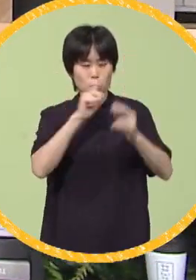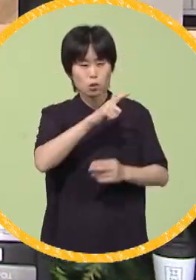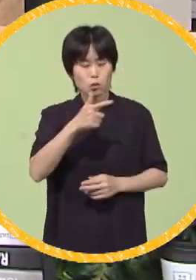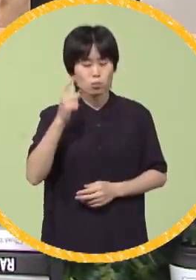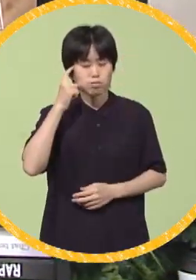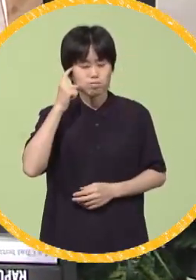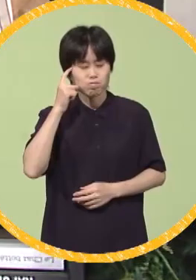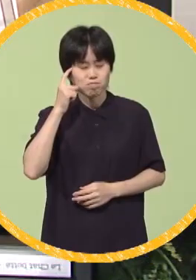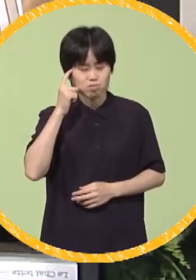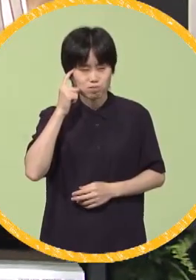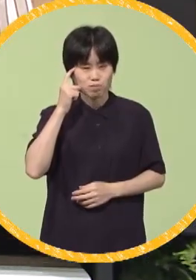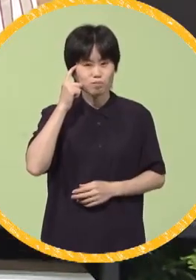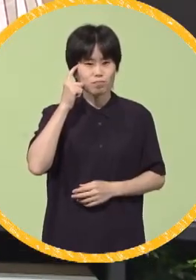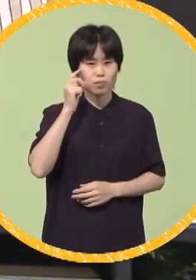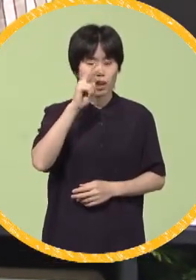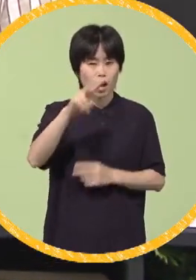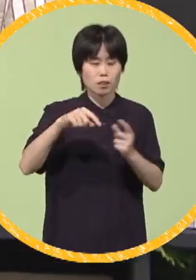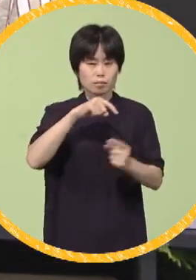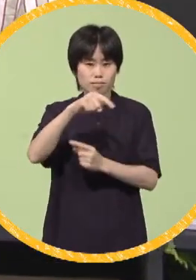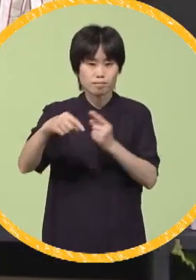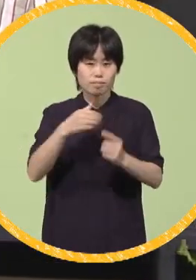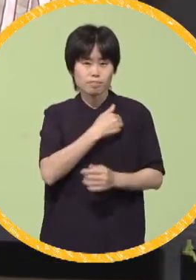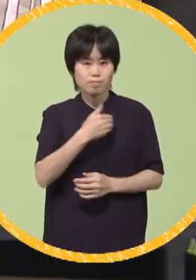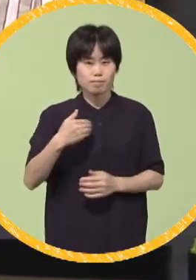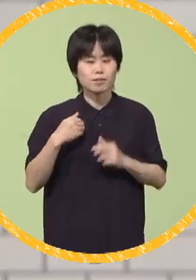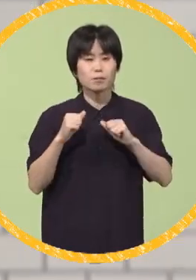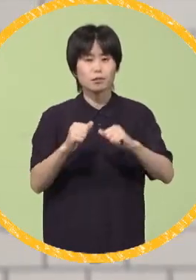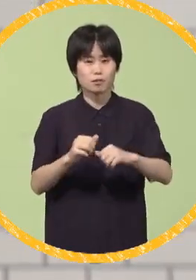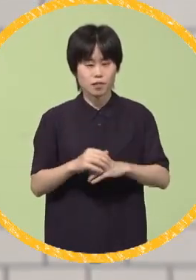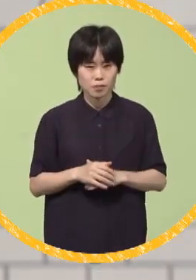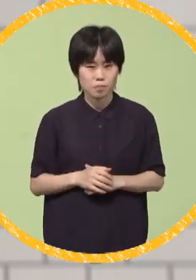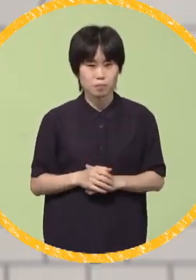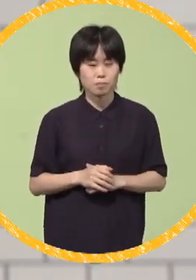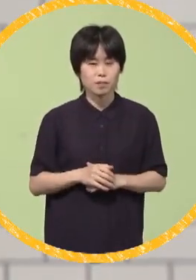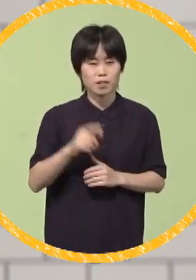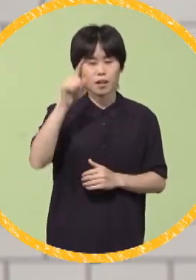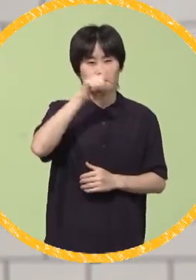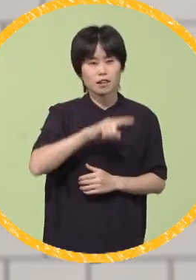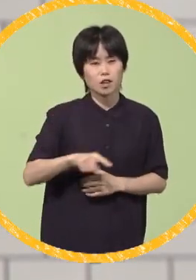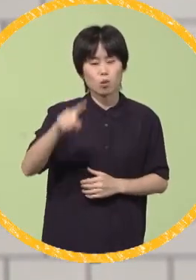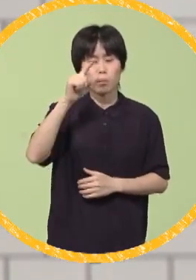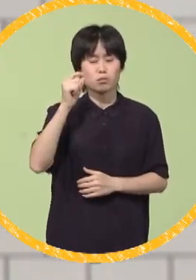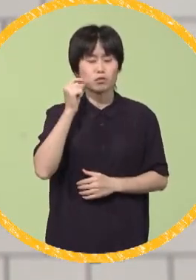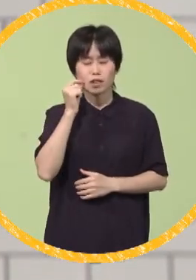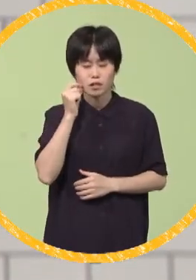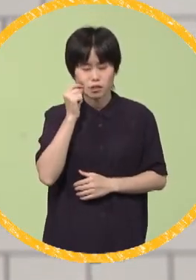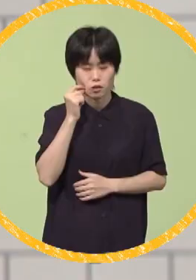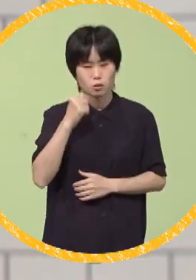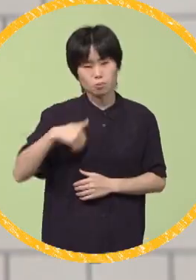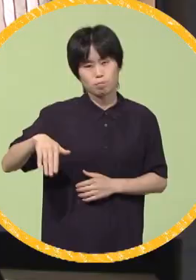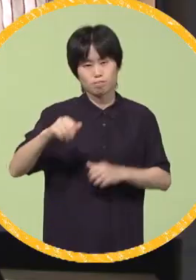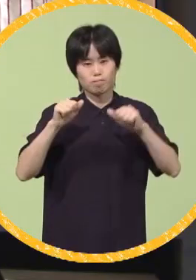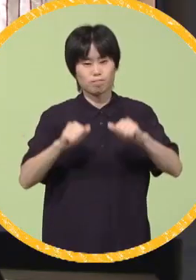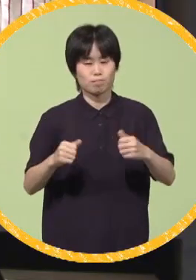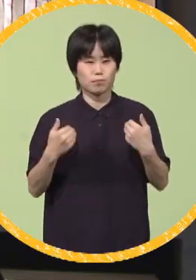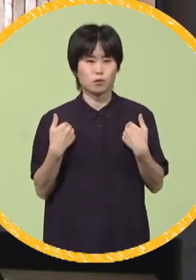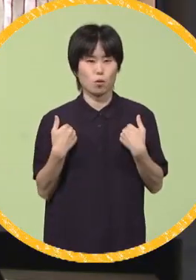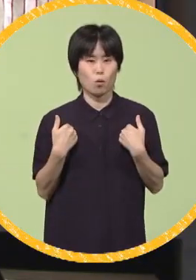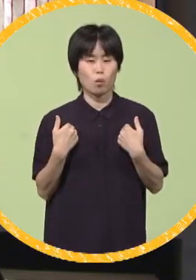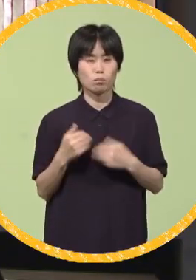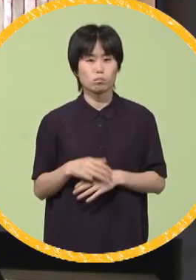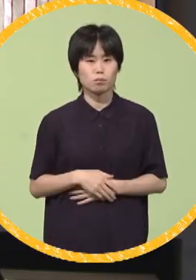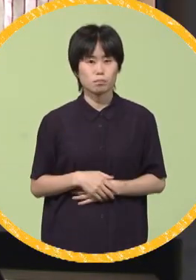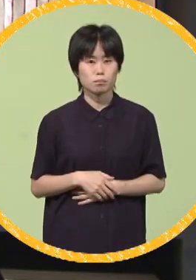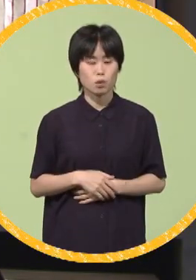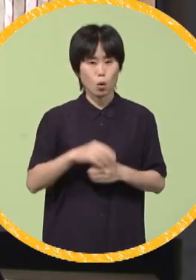んと再利用できるようにね、取り組んでるんですね。 だからゼロってなかなか難しいですけどね、まあ、僕ら頑張らないといけないですよね。 ペットボトル